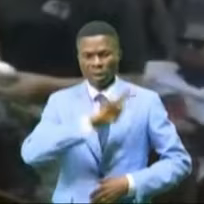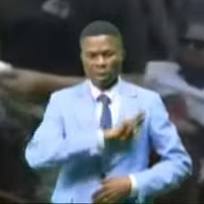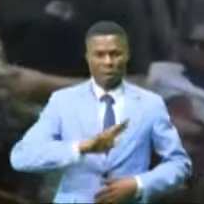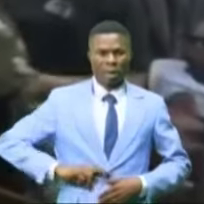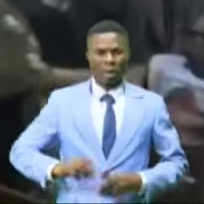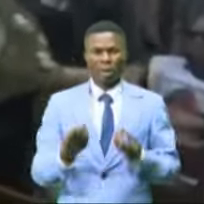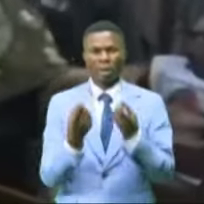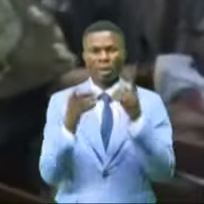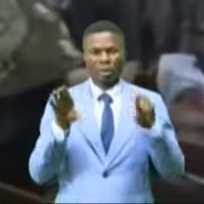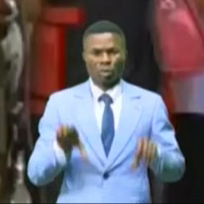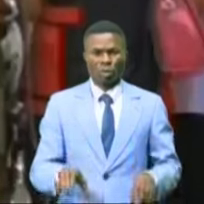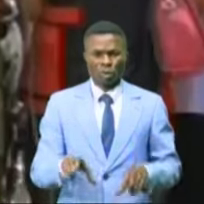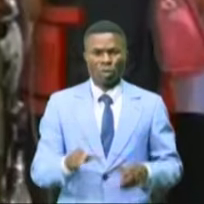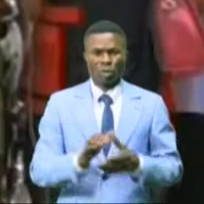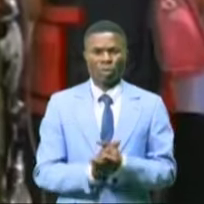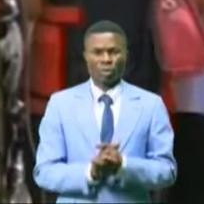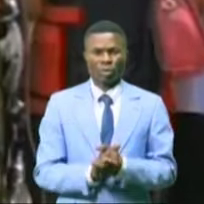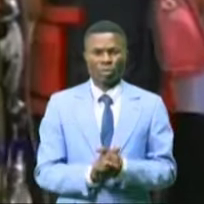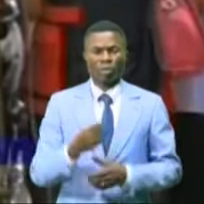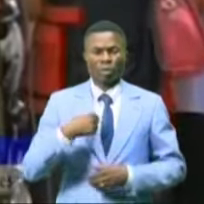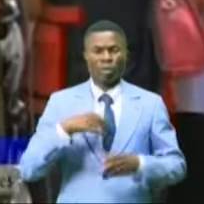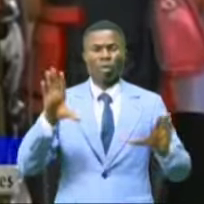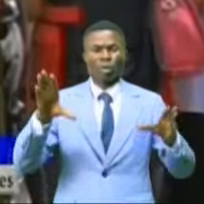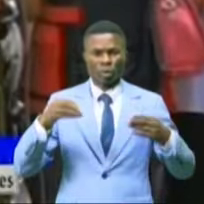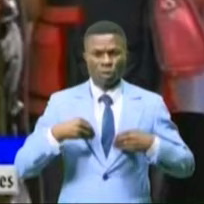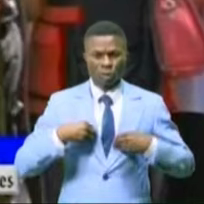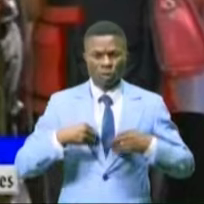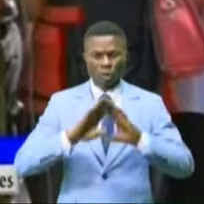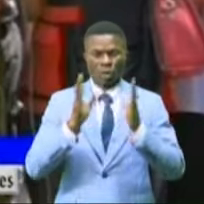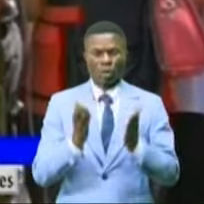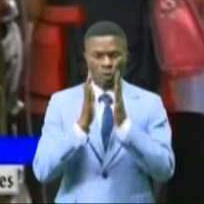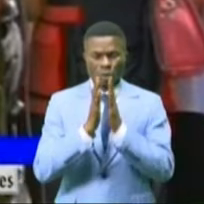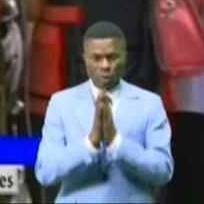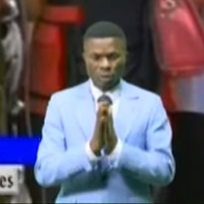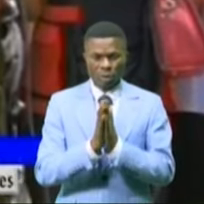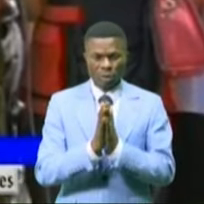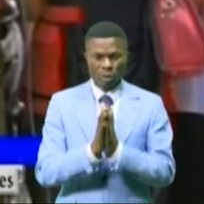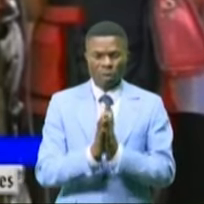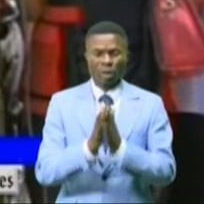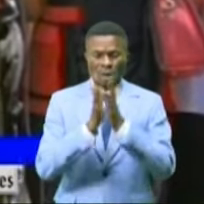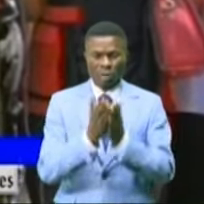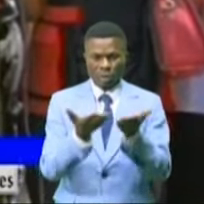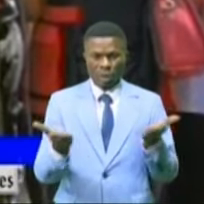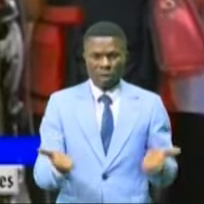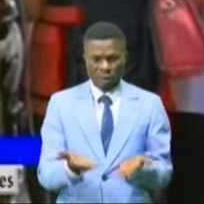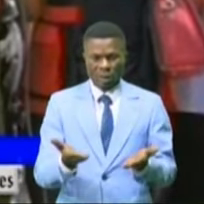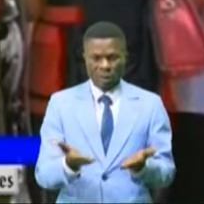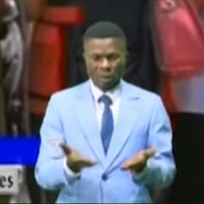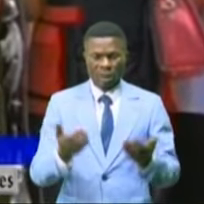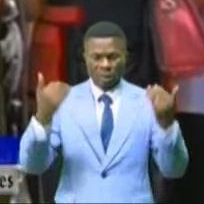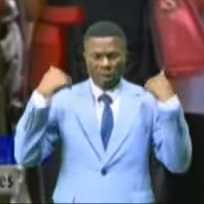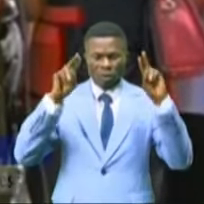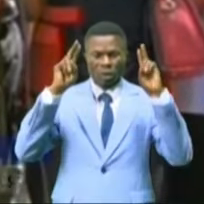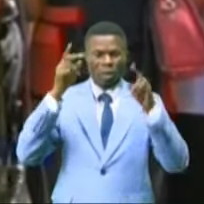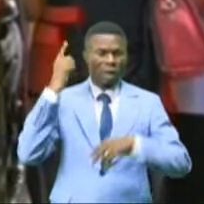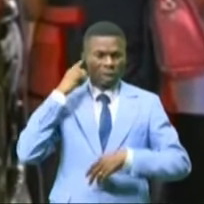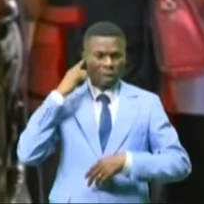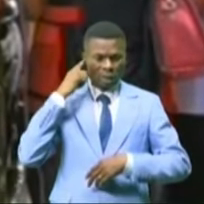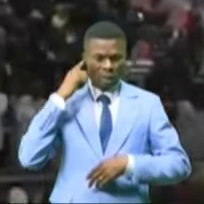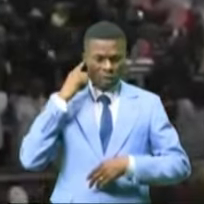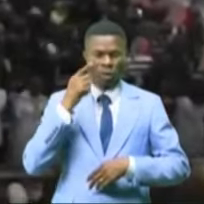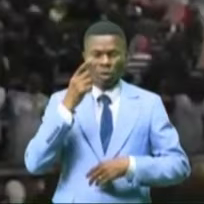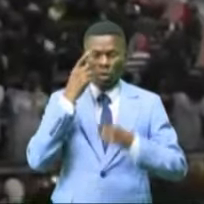République démocratique du Congo. Je crois, avec toutes les prières qui étaient faites ici, le Seigneur a entendu notre